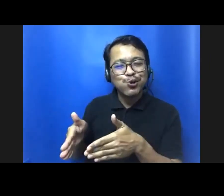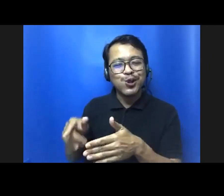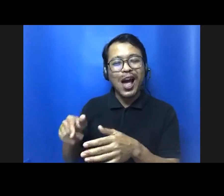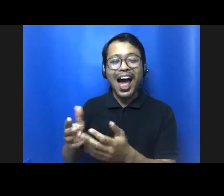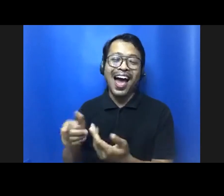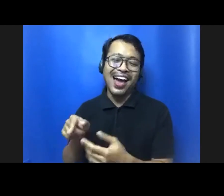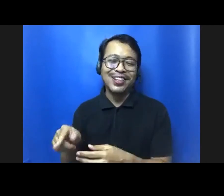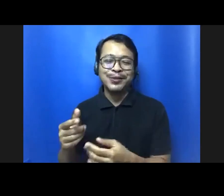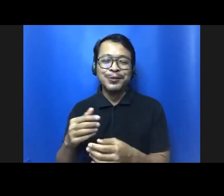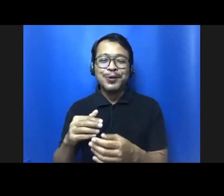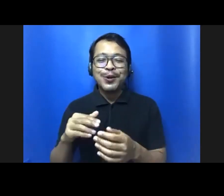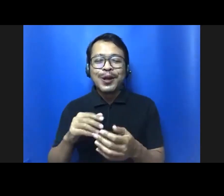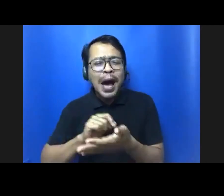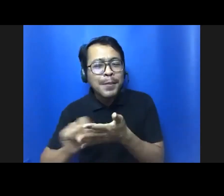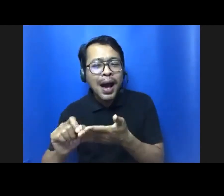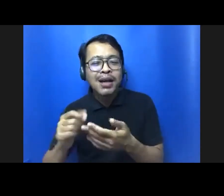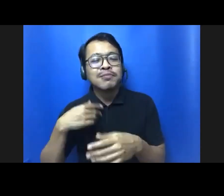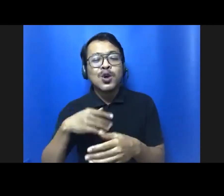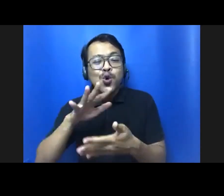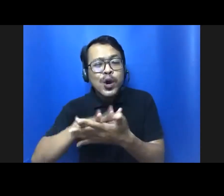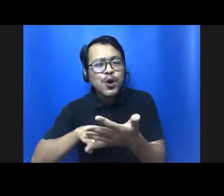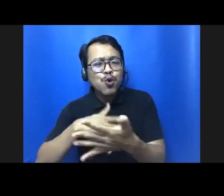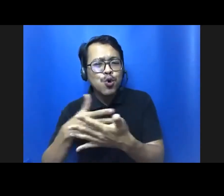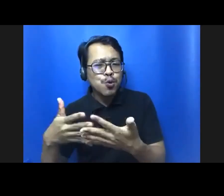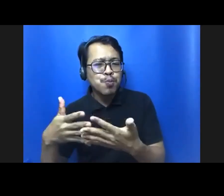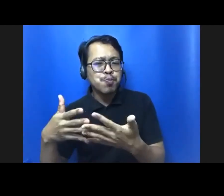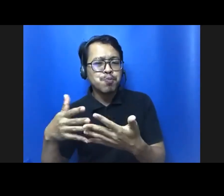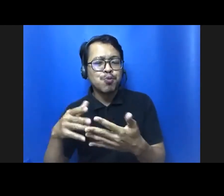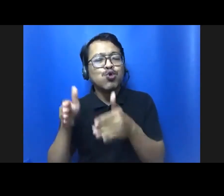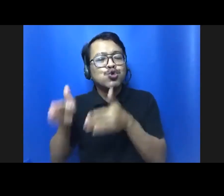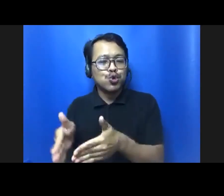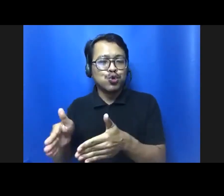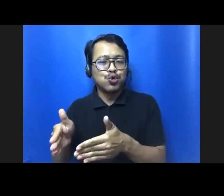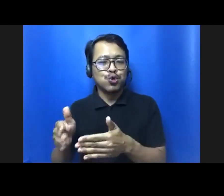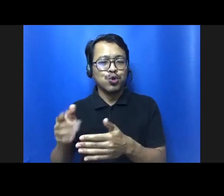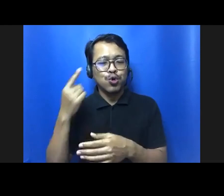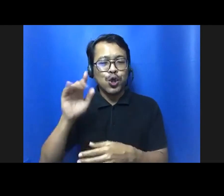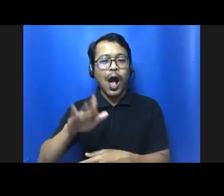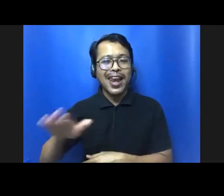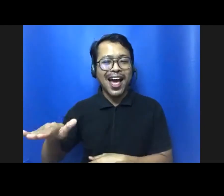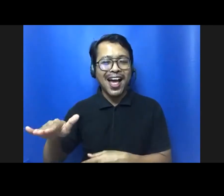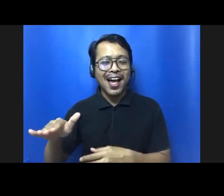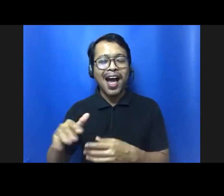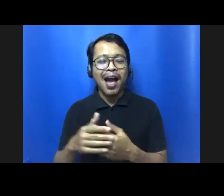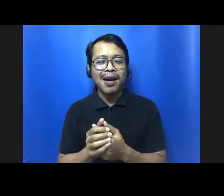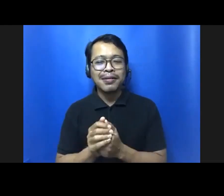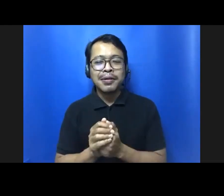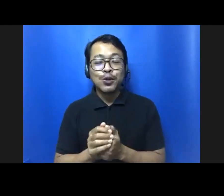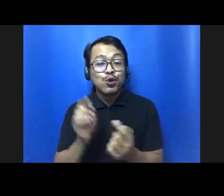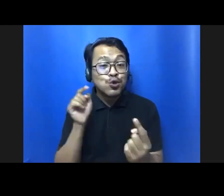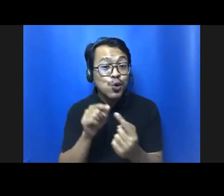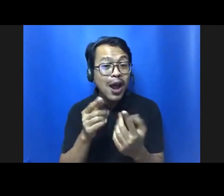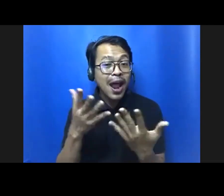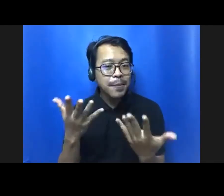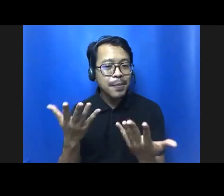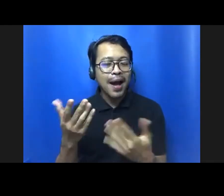kurikulum diferensiasi yang nanti akan mewujudkan akan menghasilkan profil belajar siswa. Jadi